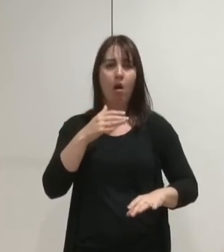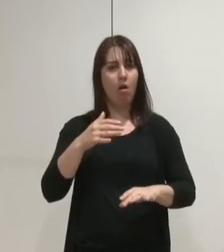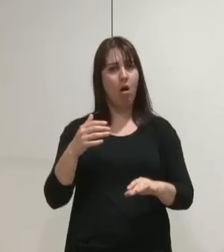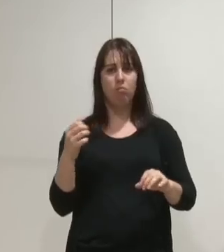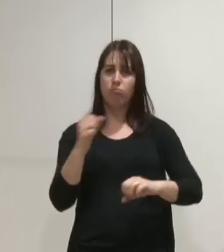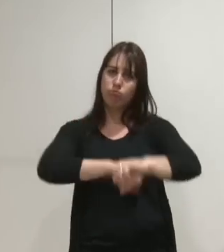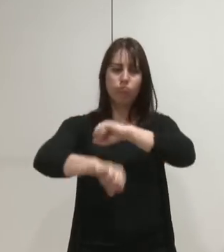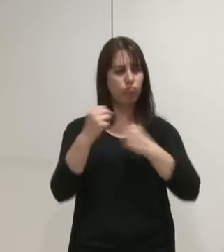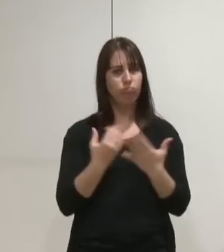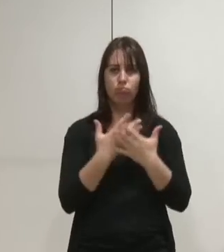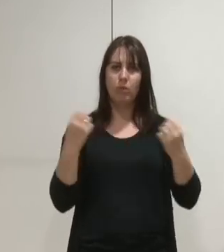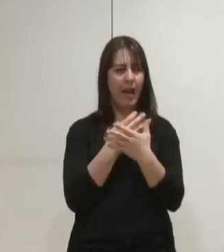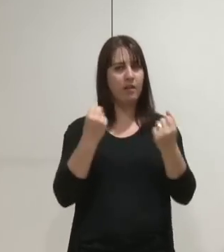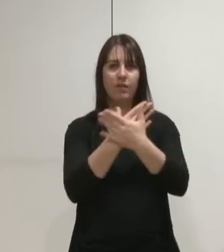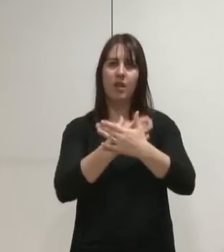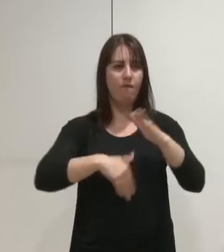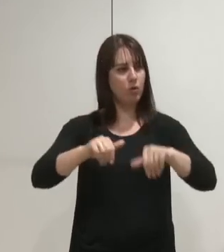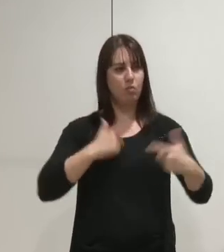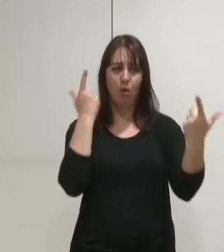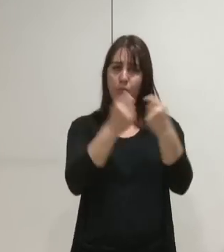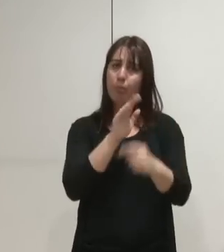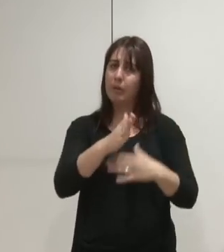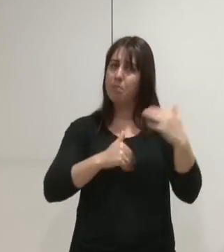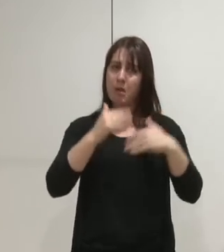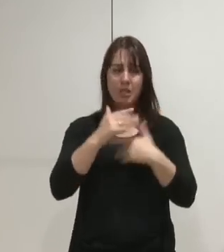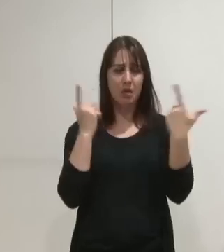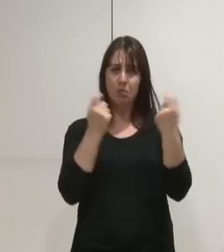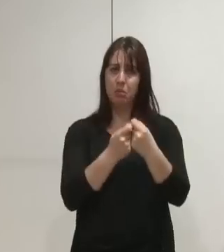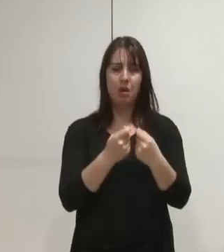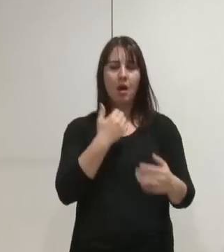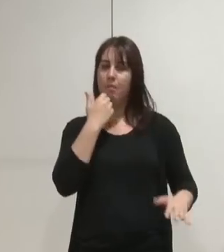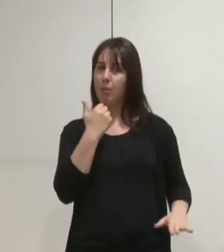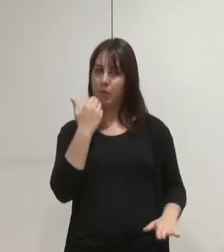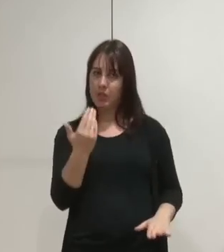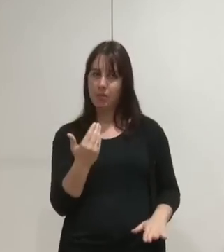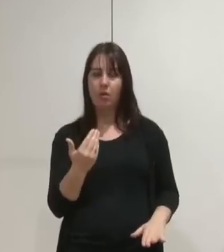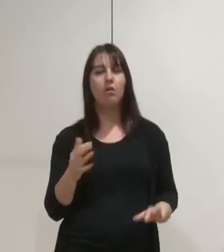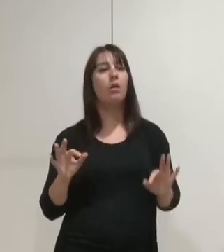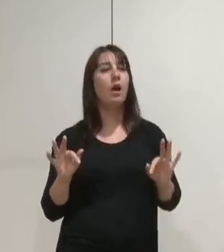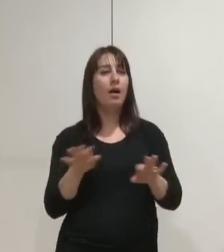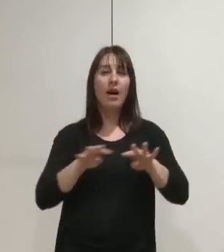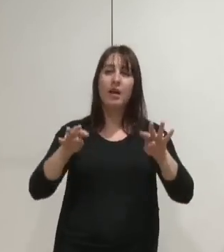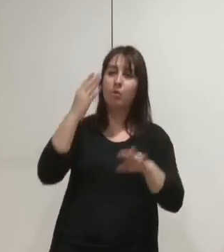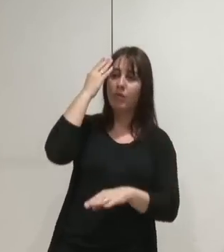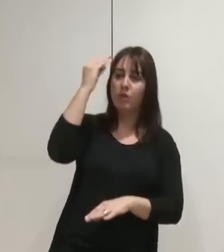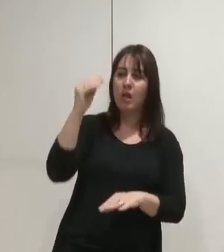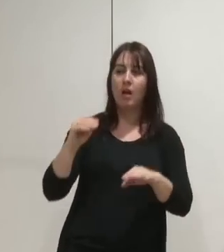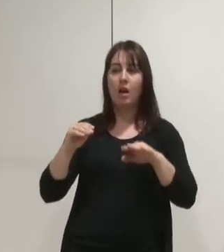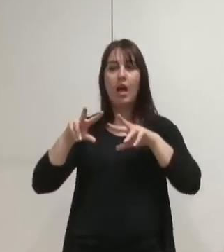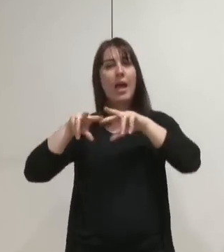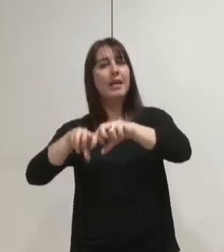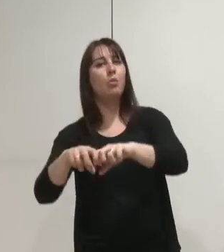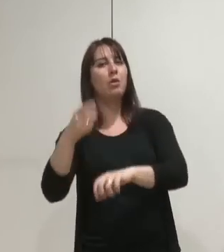est pourtant importante pour ce type d'activité et de métier qu'elle ne permet pas de bénéficier du réseau professionnel d'un exploitant